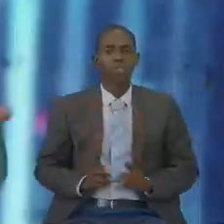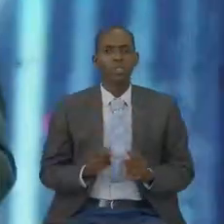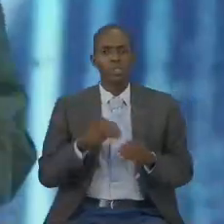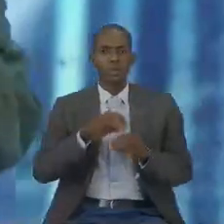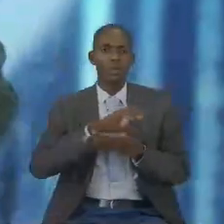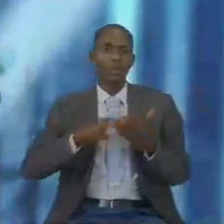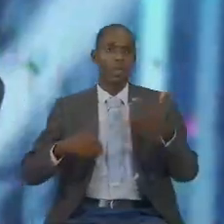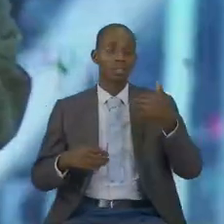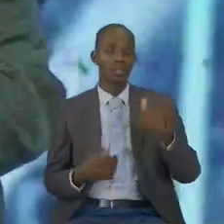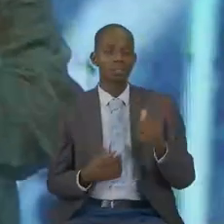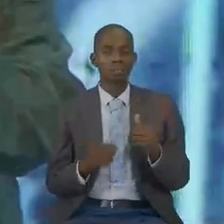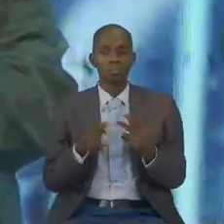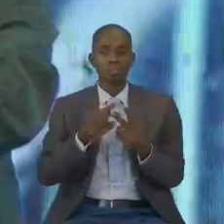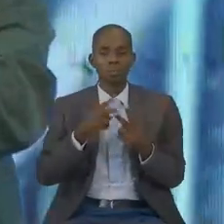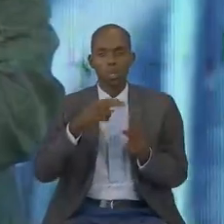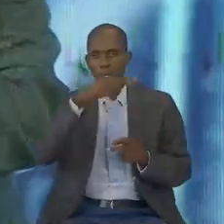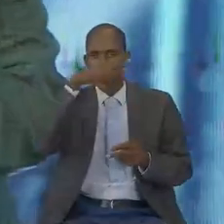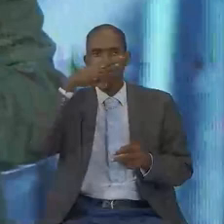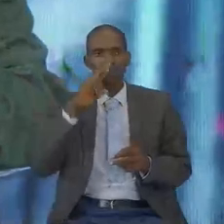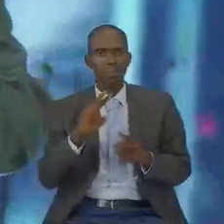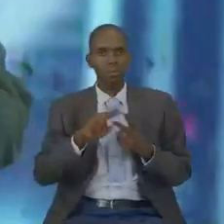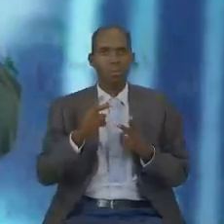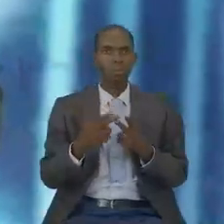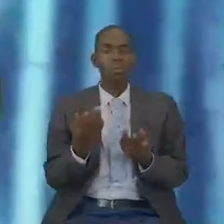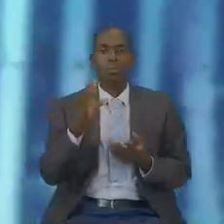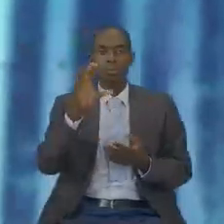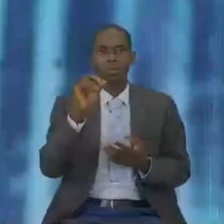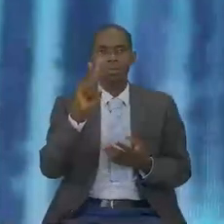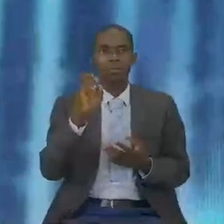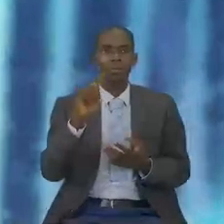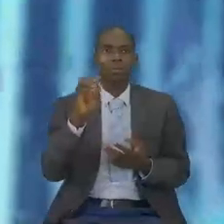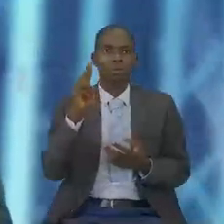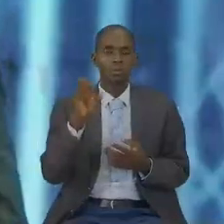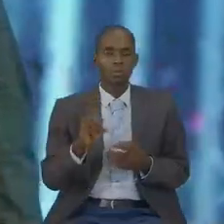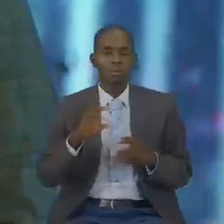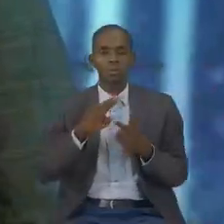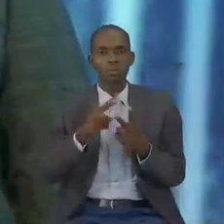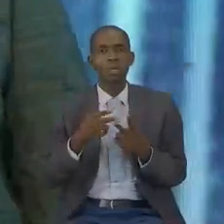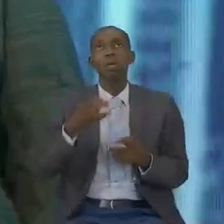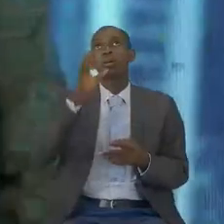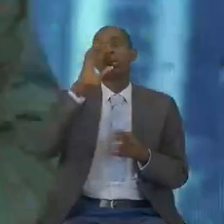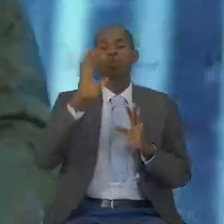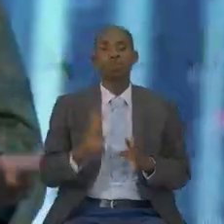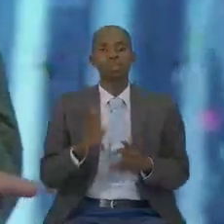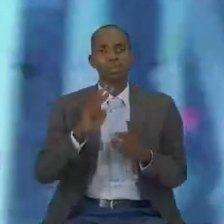les ivrognes, ni les outrageux, ni les ravisseurs